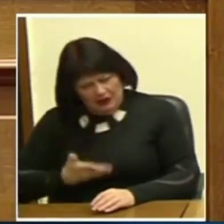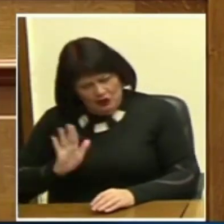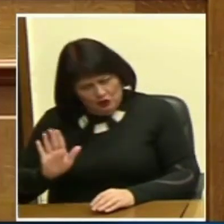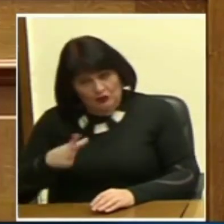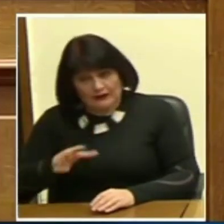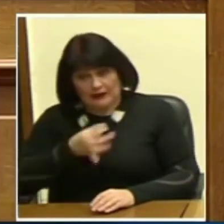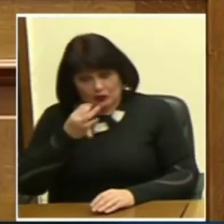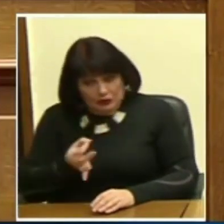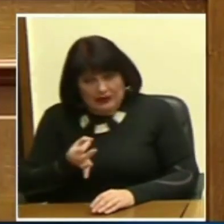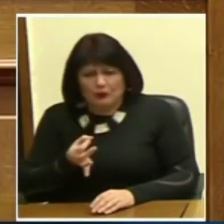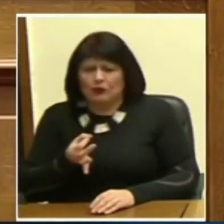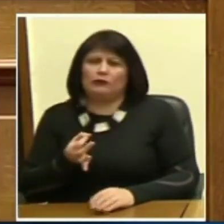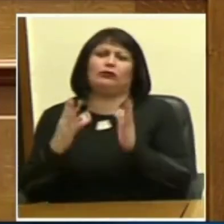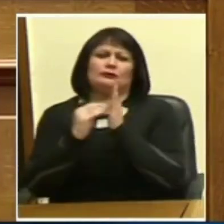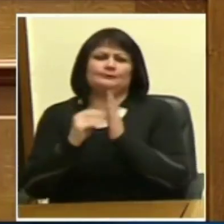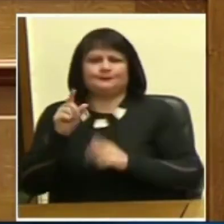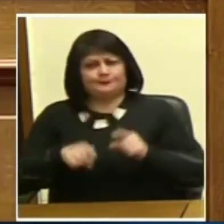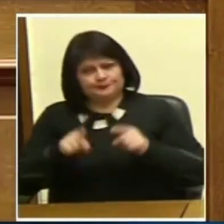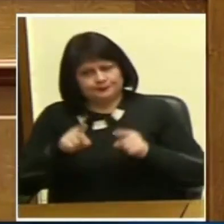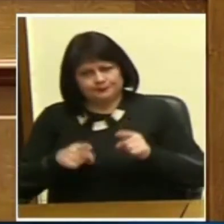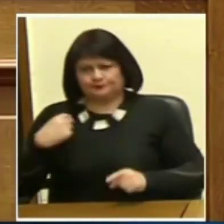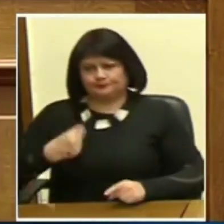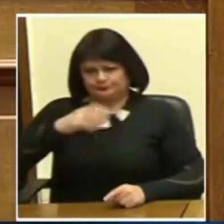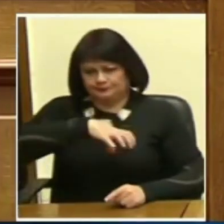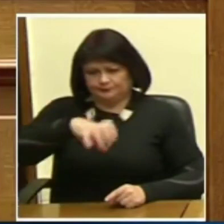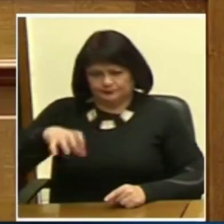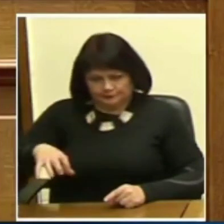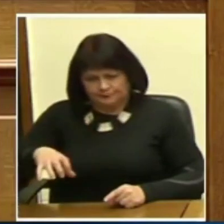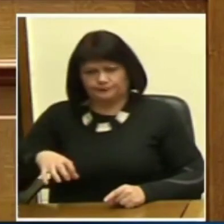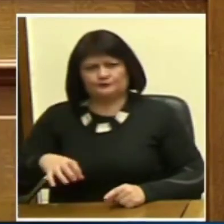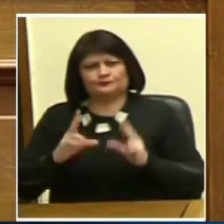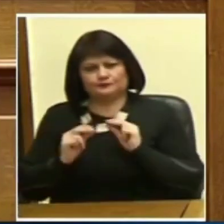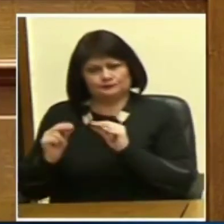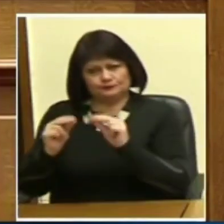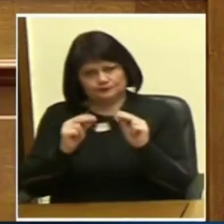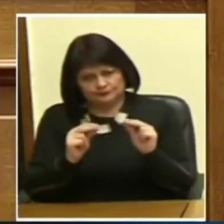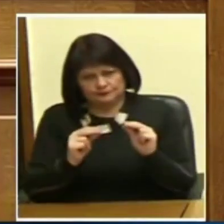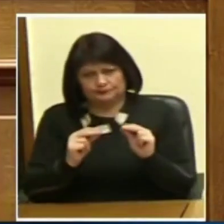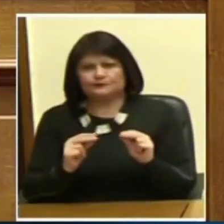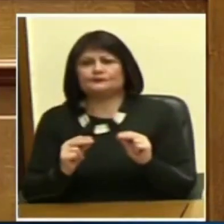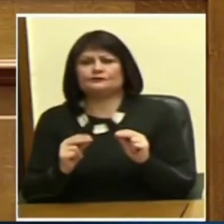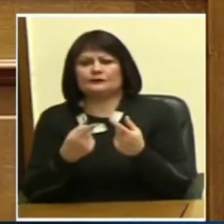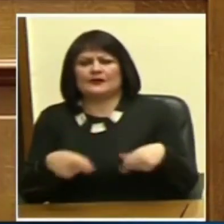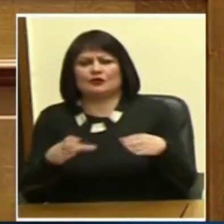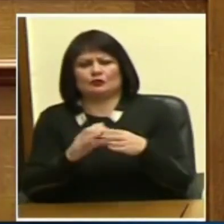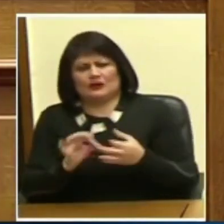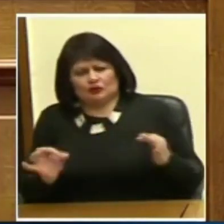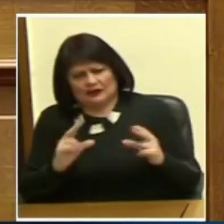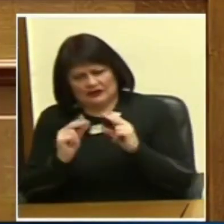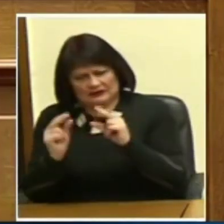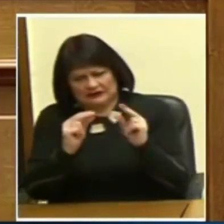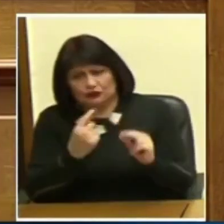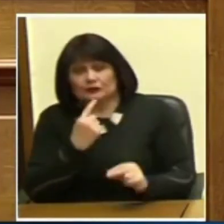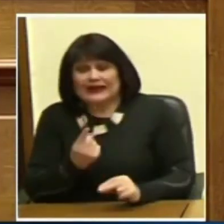να αναφέρω ενδεικτικά και κάποιες από τις προτάσεις της Ένωσης Κεντρών, τις οποίες θα συζητήσουμε διεξοδικά και στις επιτροπές. Εμείς ζητούμε